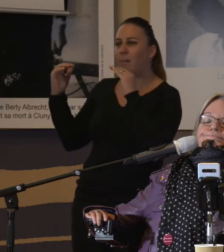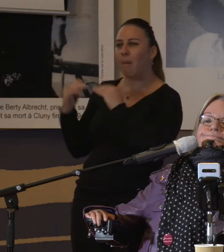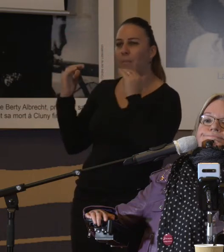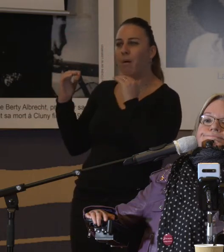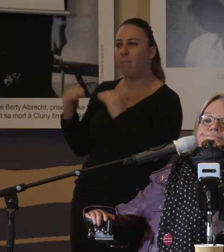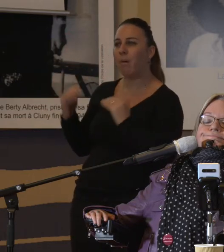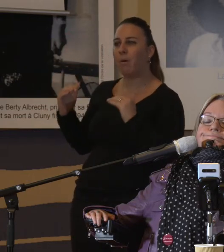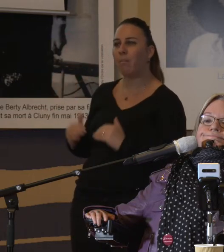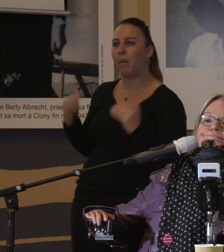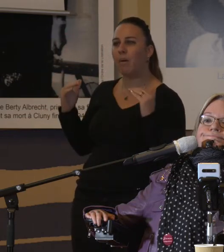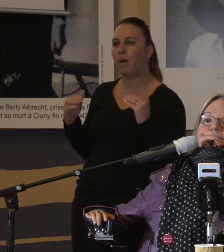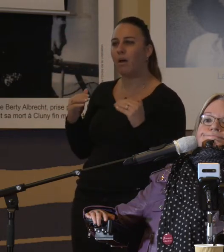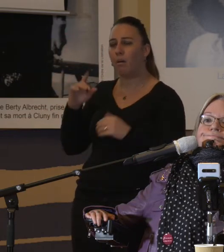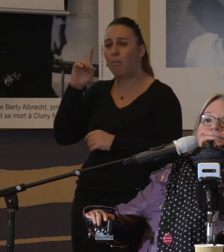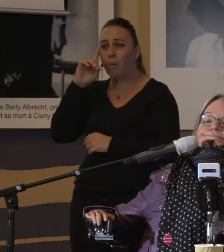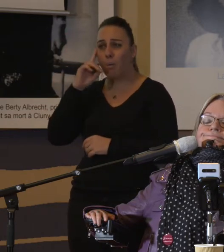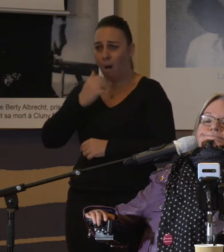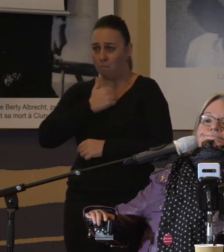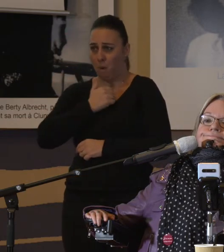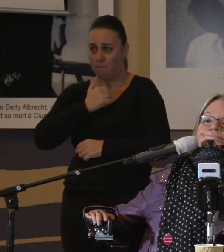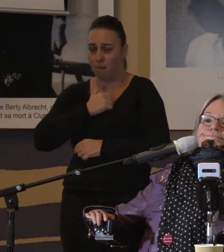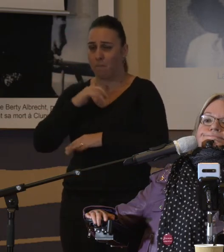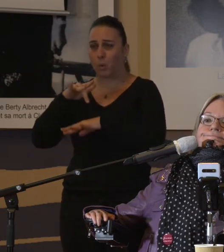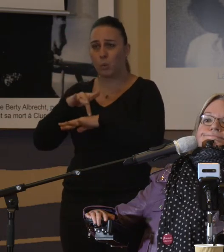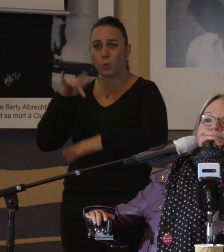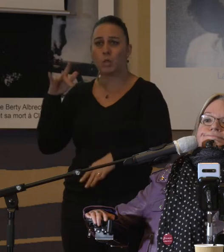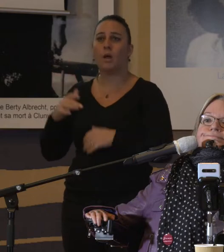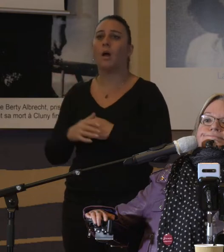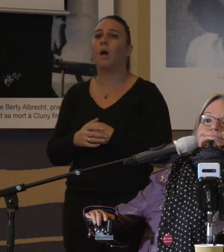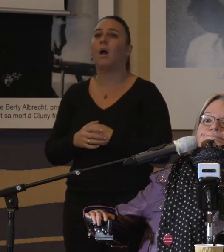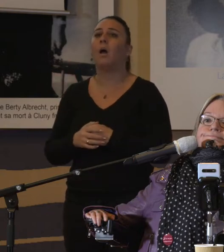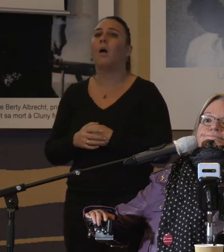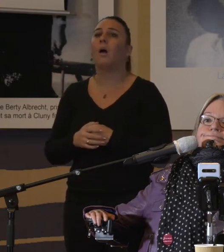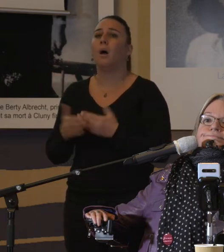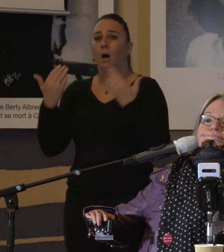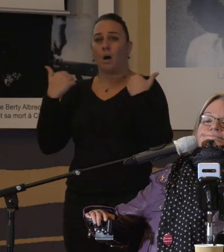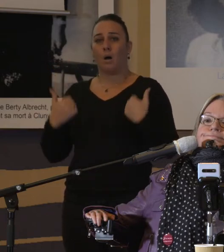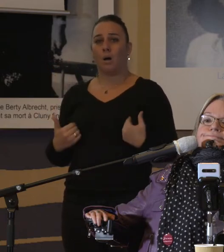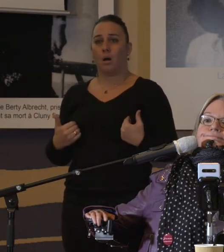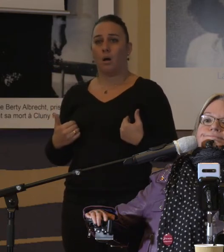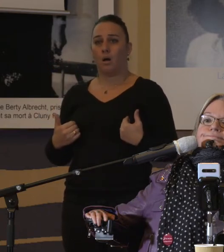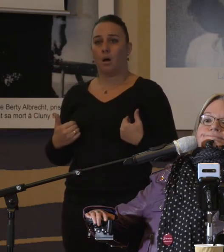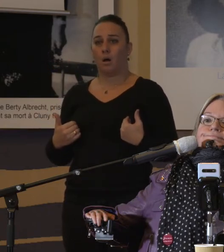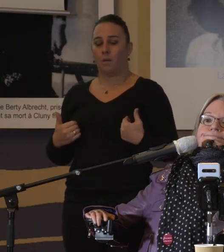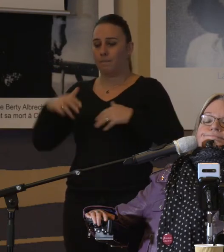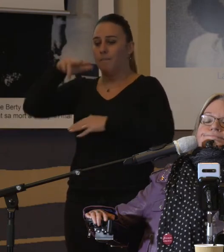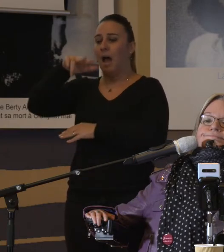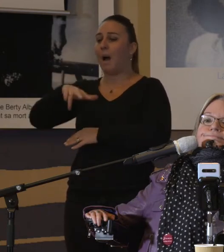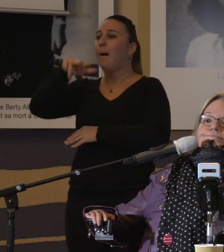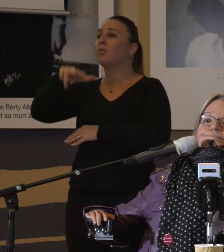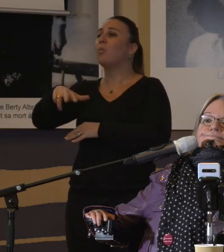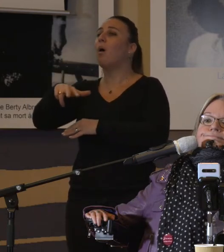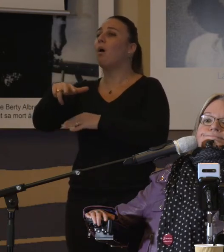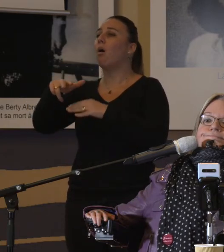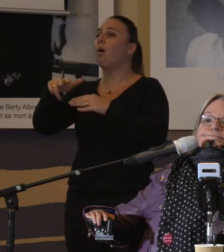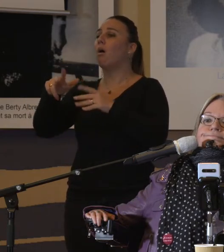toutes les trois, parce qu'il se trouve que moi, avant que je sois dans un appartement,